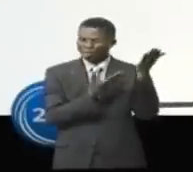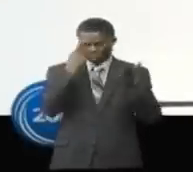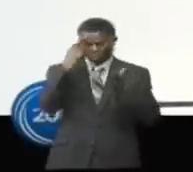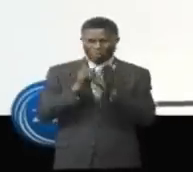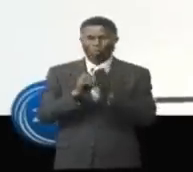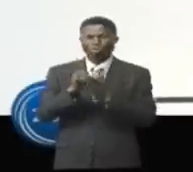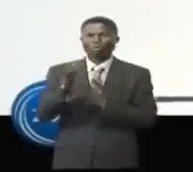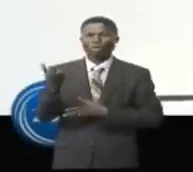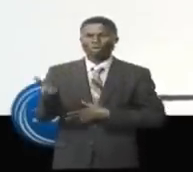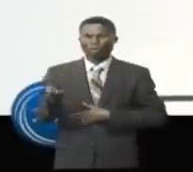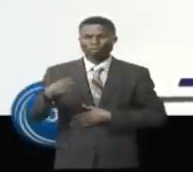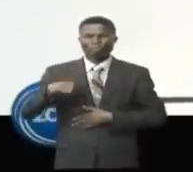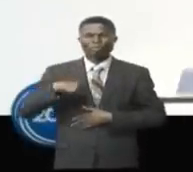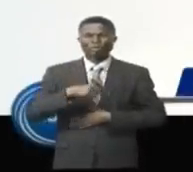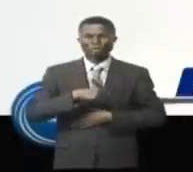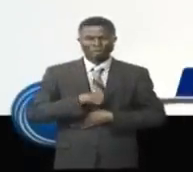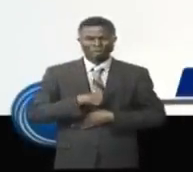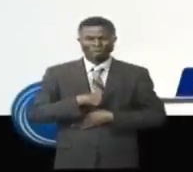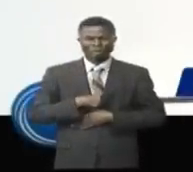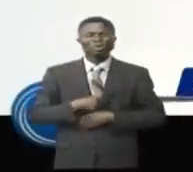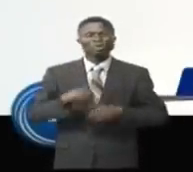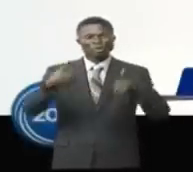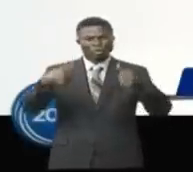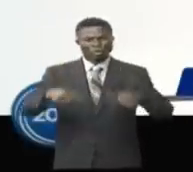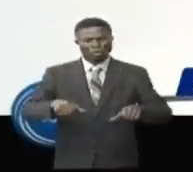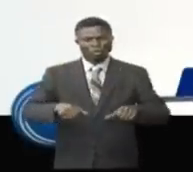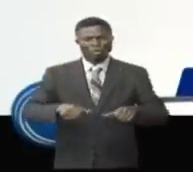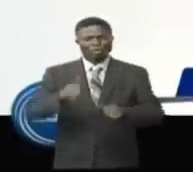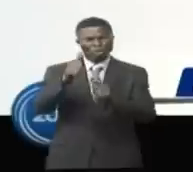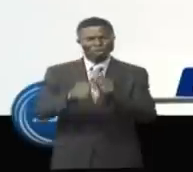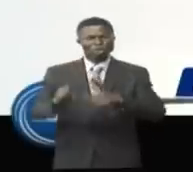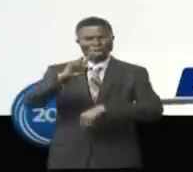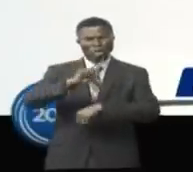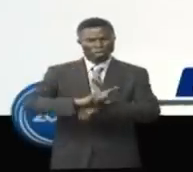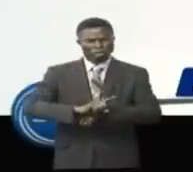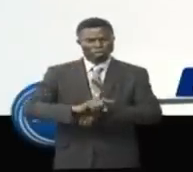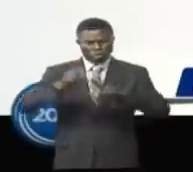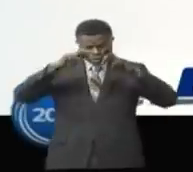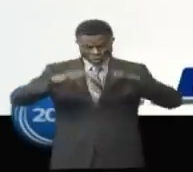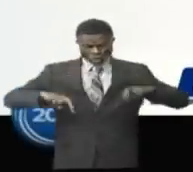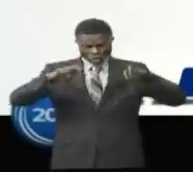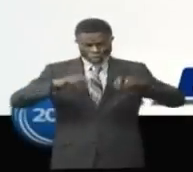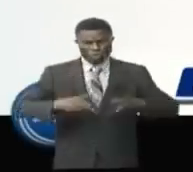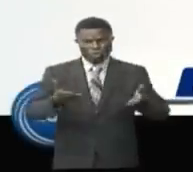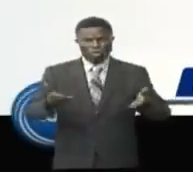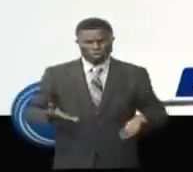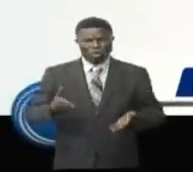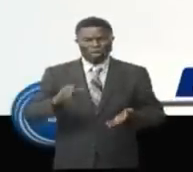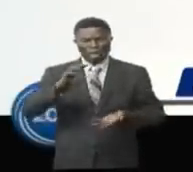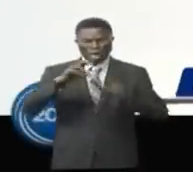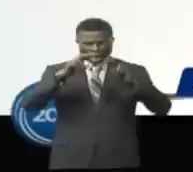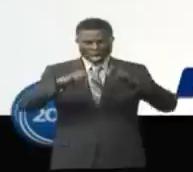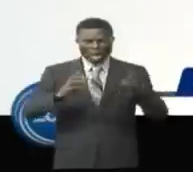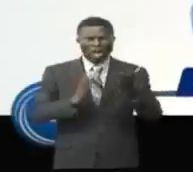ans est que les résultats scientifiques ici de ces recherches soit mis à la disposition du